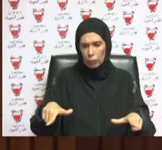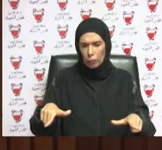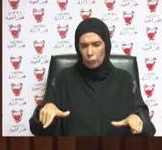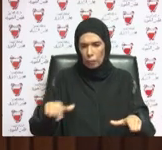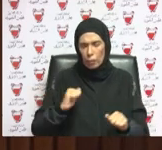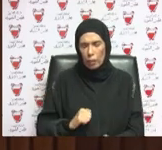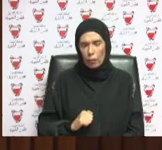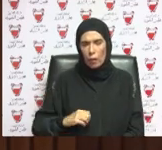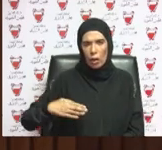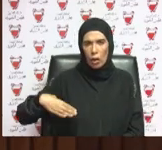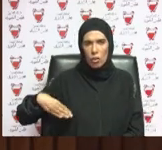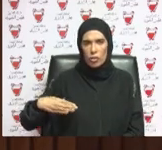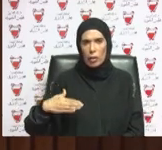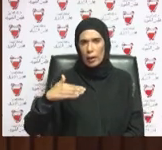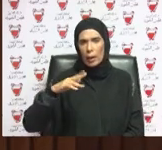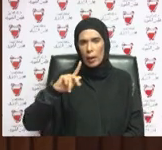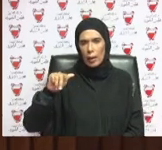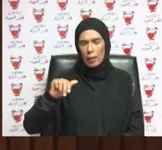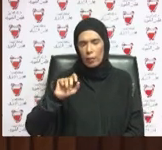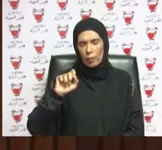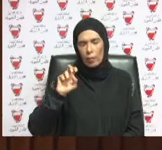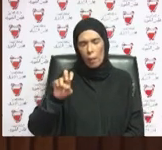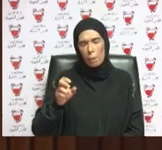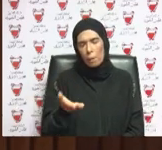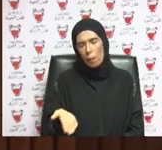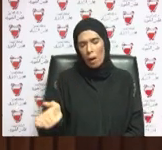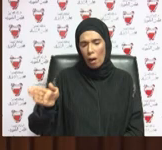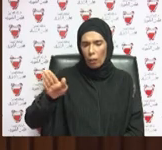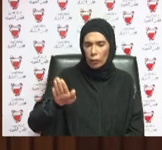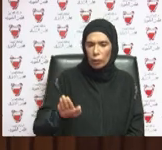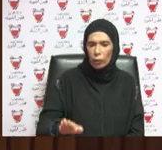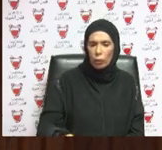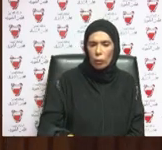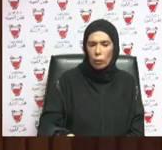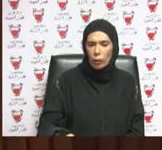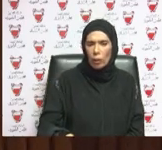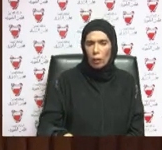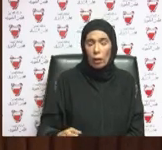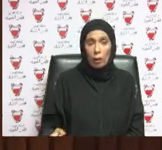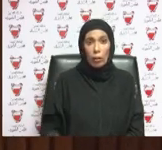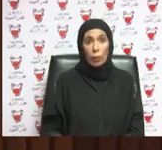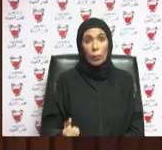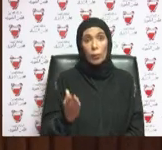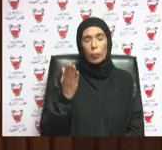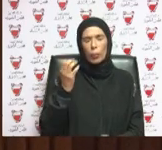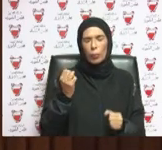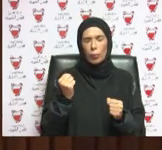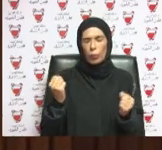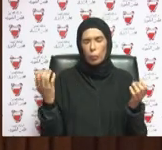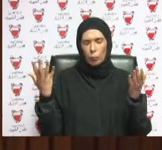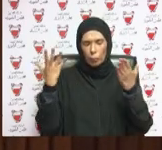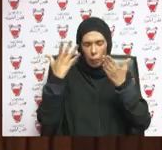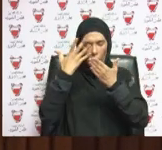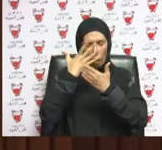بن سلمان آل خليفة بالرفيق الأعلى، فتحول نهار يوم الأربعاء إلى ظلام في